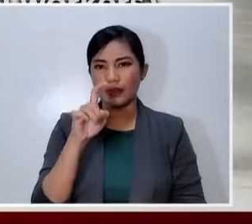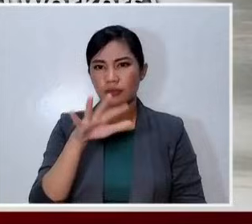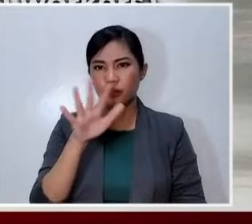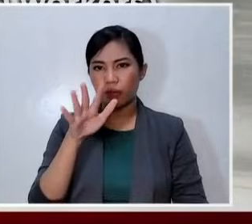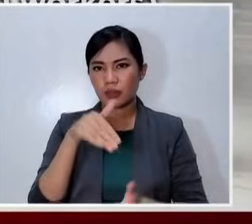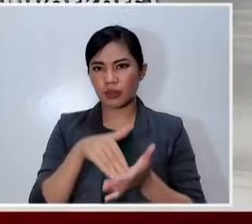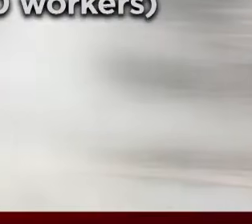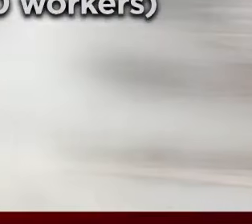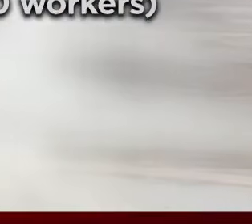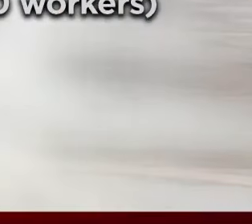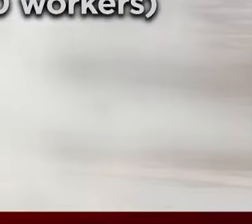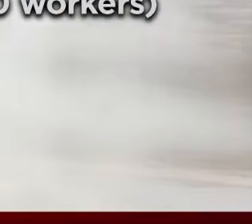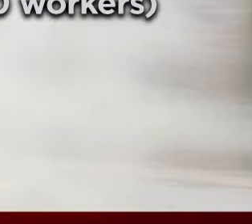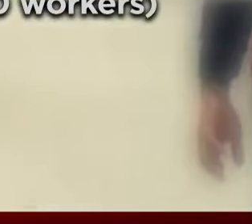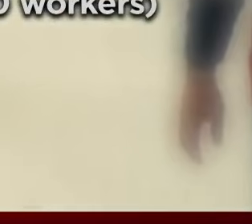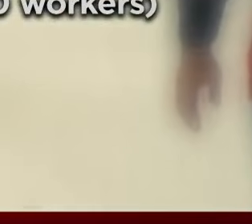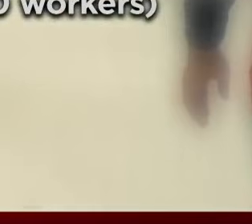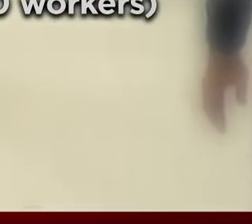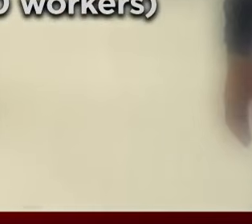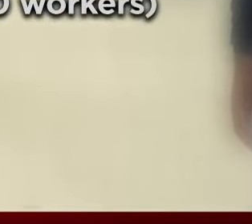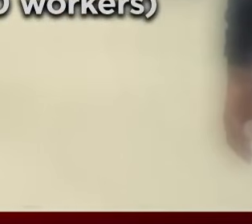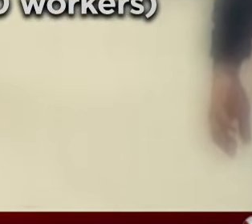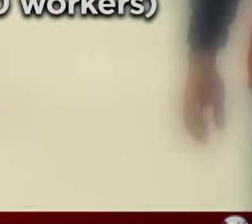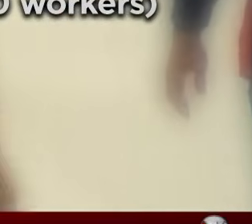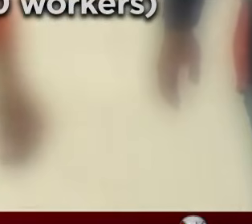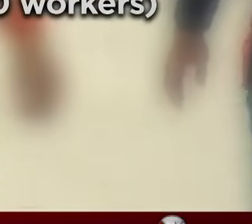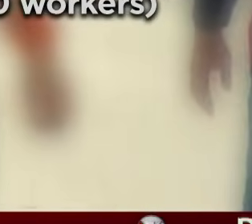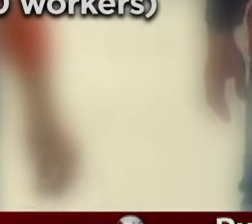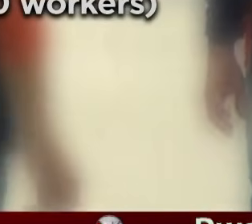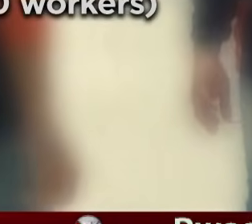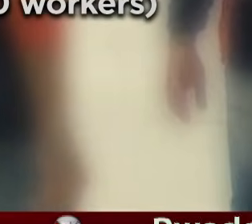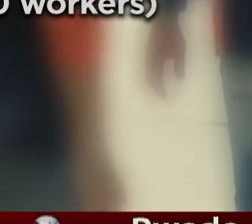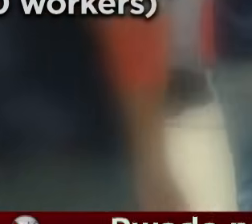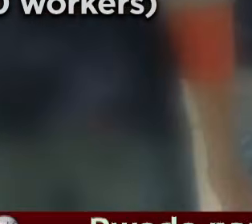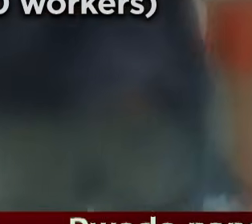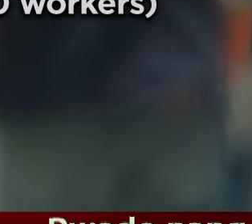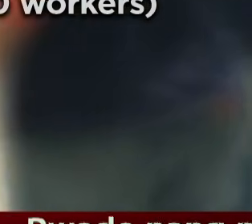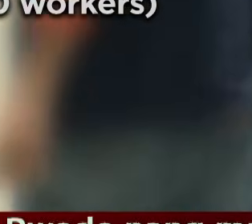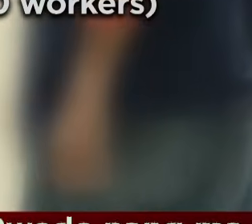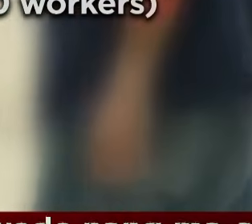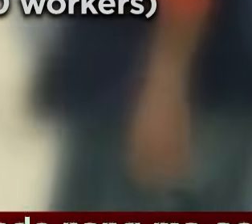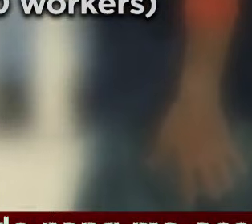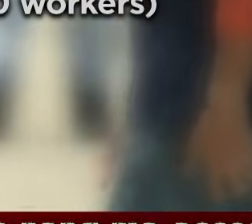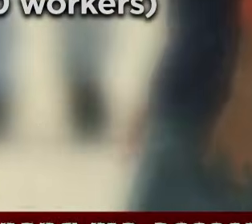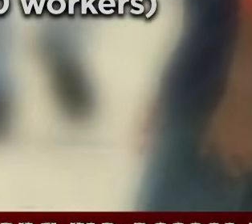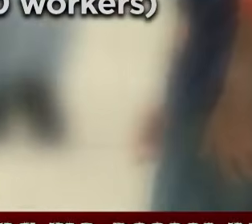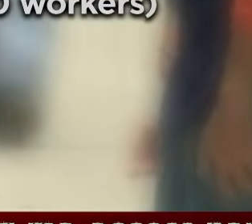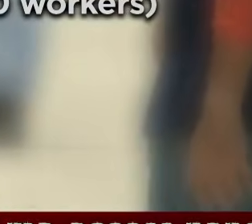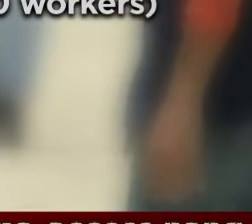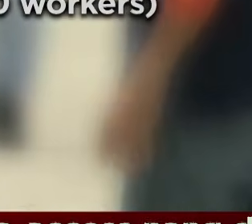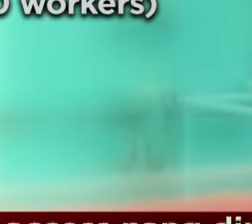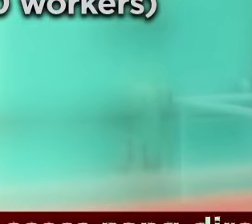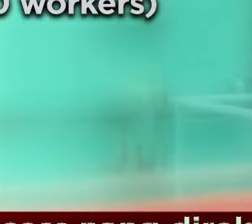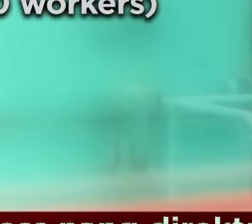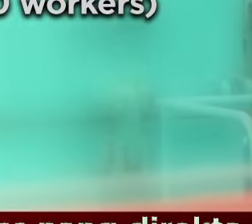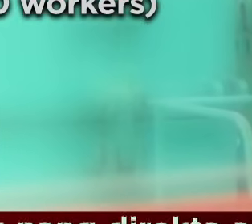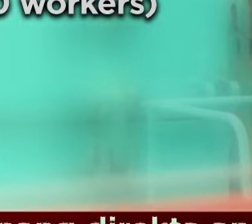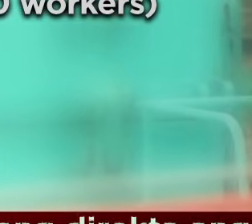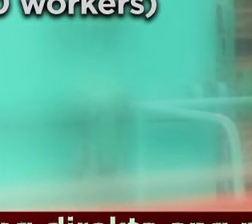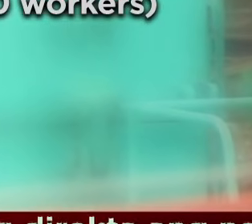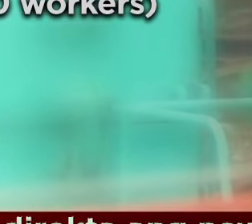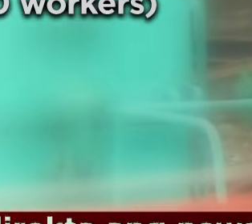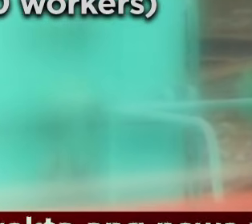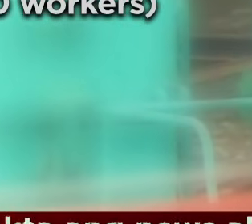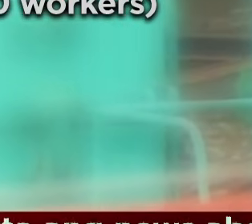pati na sa mga manggagawa sa Region 3, 4A, 6 at 10, matapos ilagay rin sa ECQ ang Laguna, Iloilo City